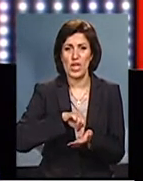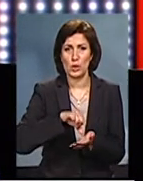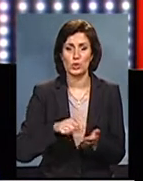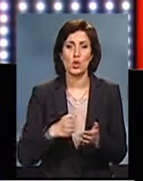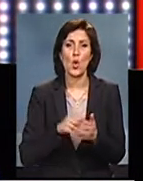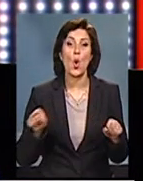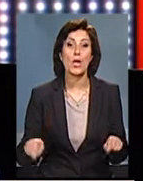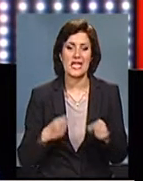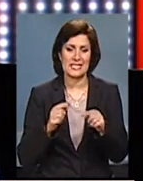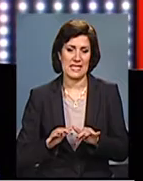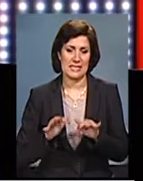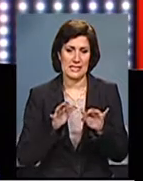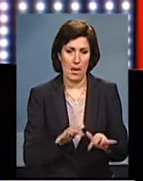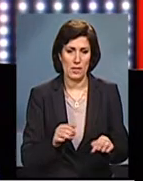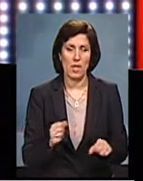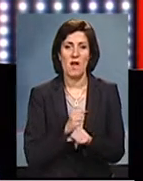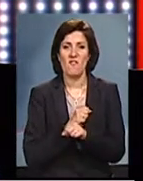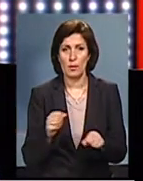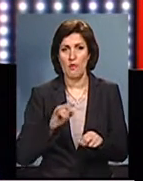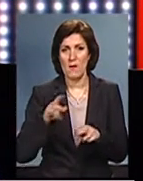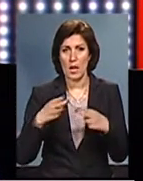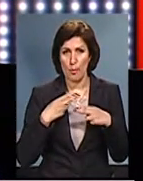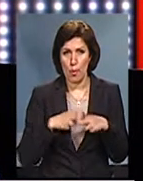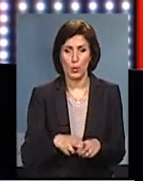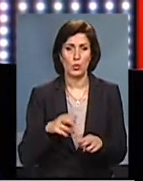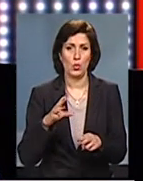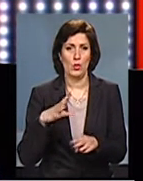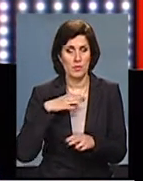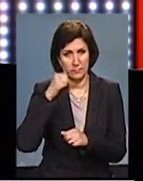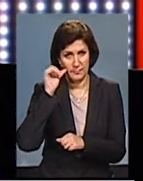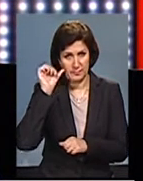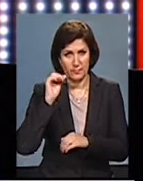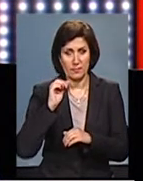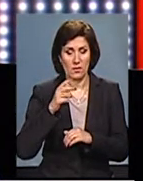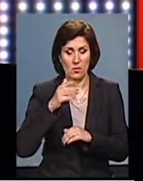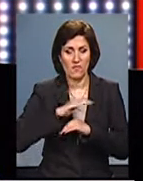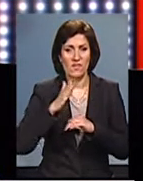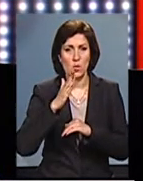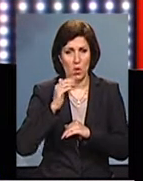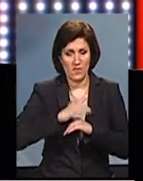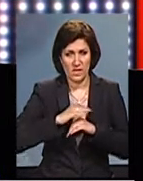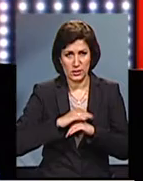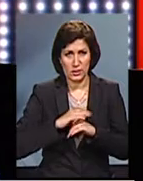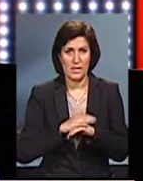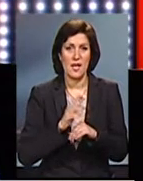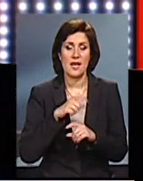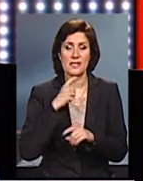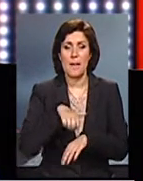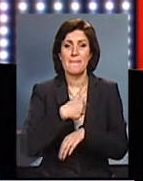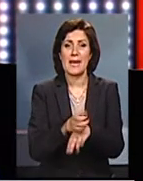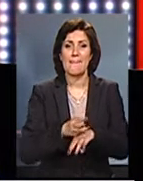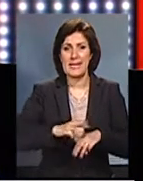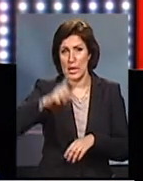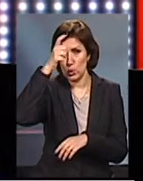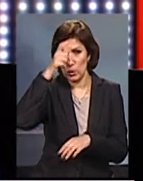до організації нападу. Вибухи в аеропорту імені Ататюрка прогреміли ввечері у вівторок. Як сказав прем'єр Туреччини Біналі